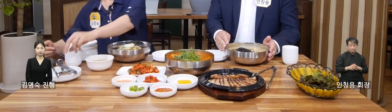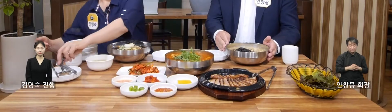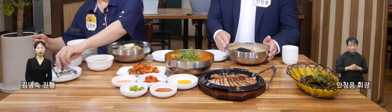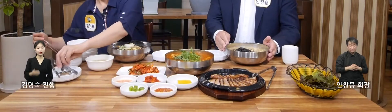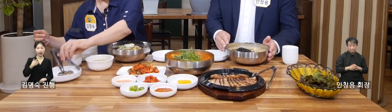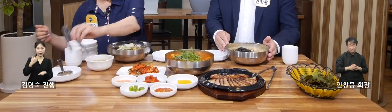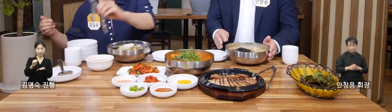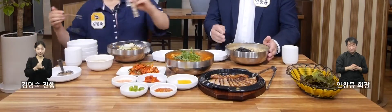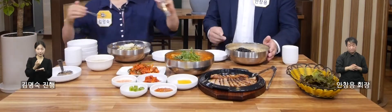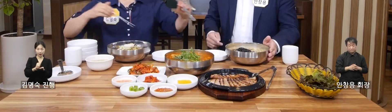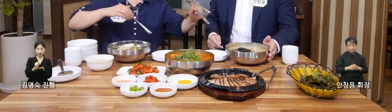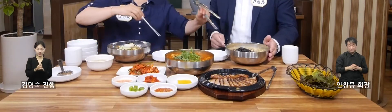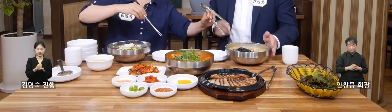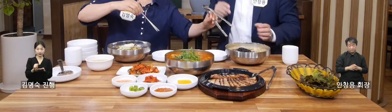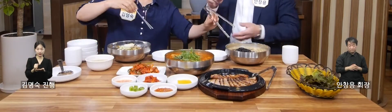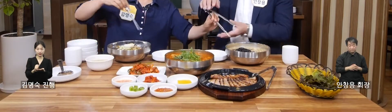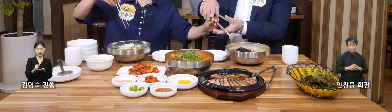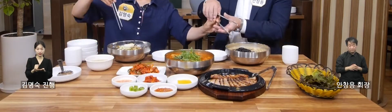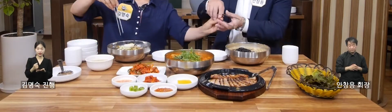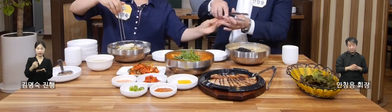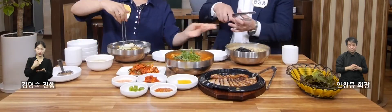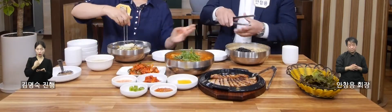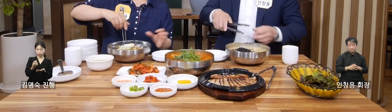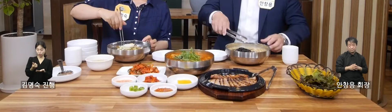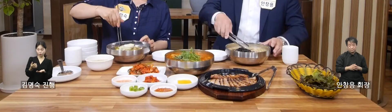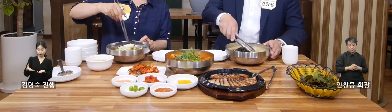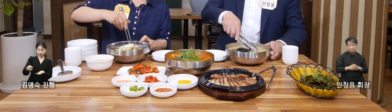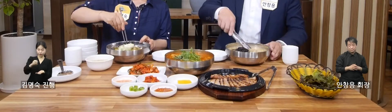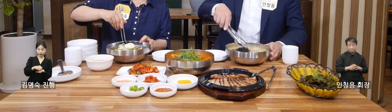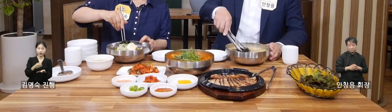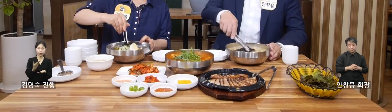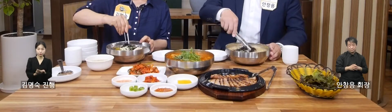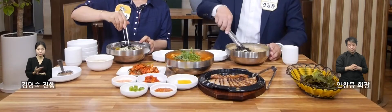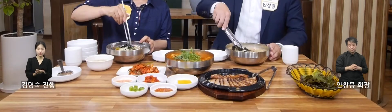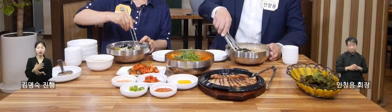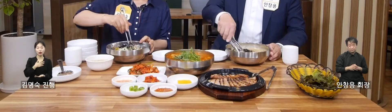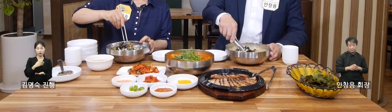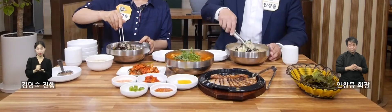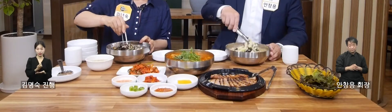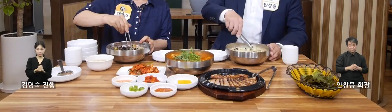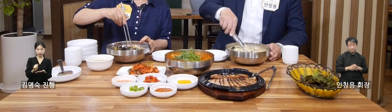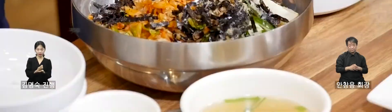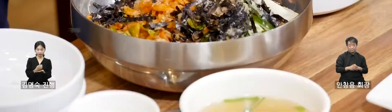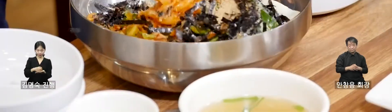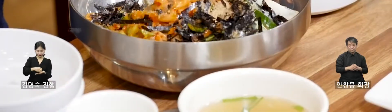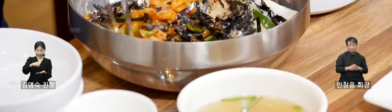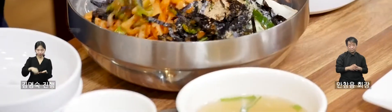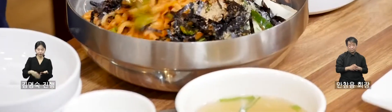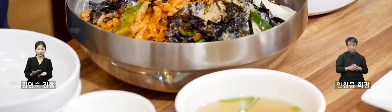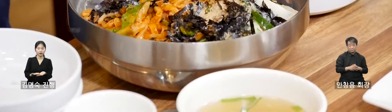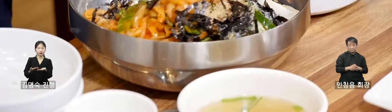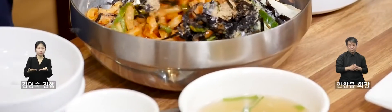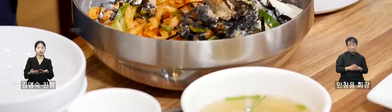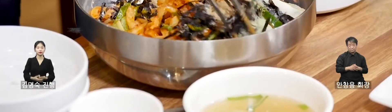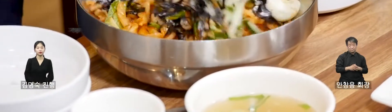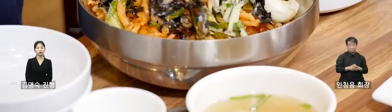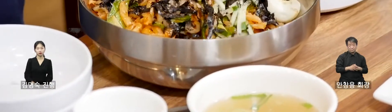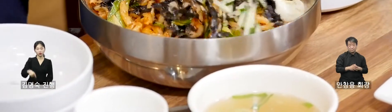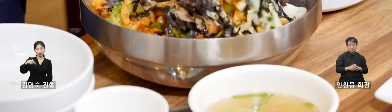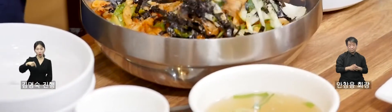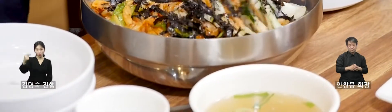비벼서 저를 조금만 덜어주시고요. 네. 저희 비빔을 제가 조금. 그러니까 여기 오시면